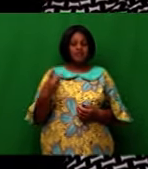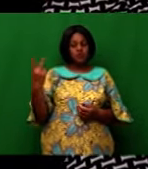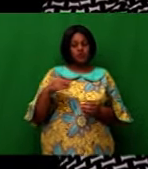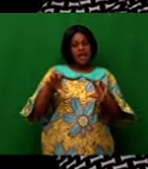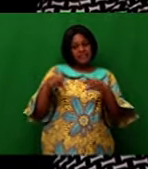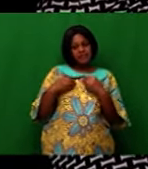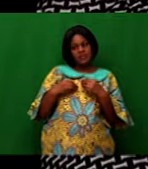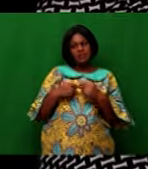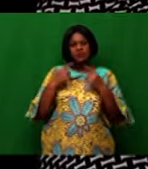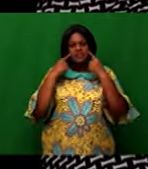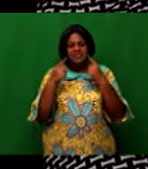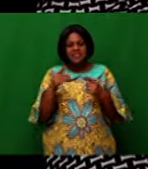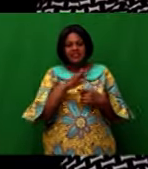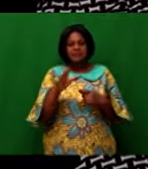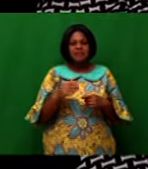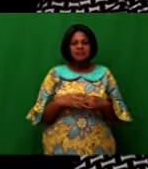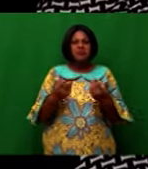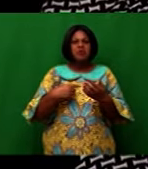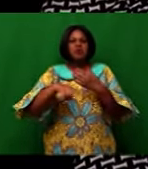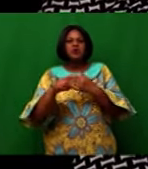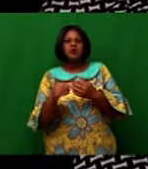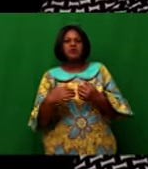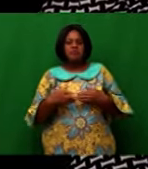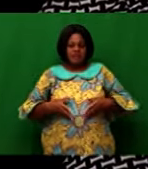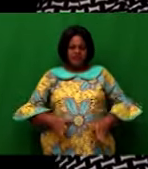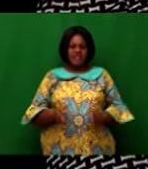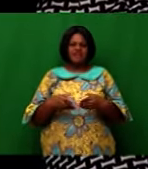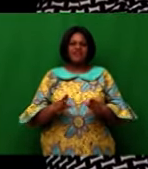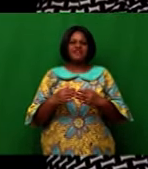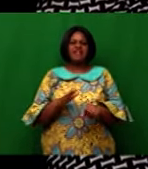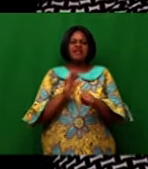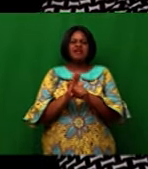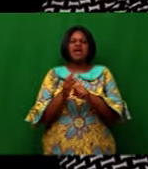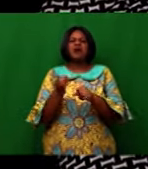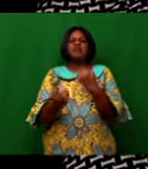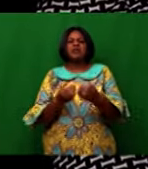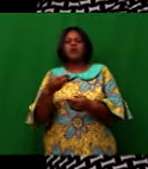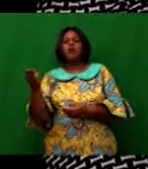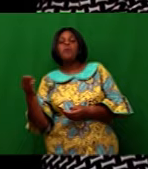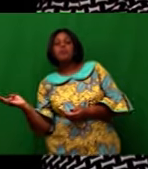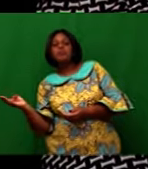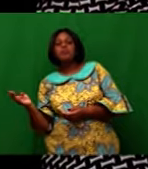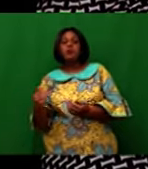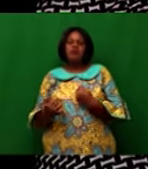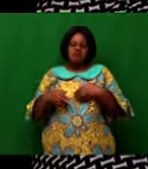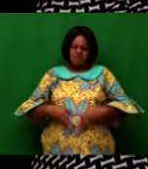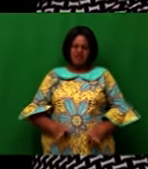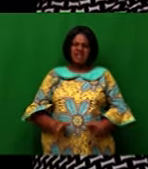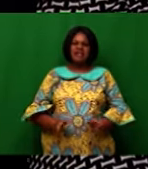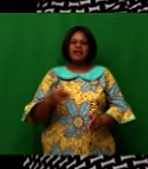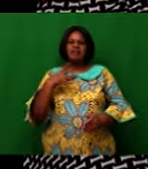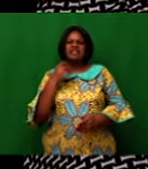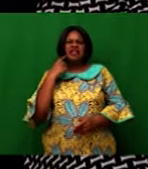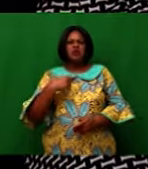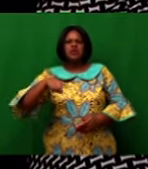kuenda muzvikoro ndovanoti vakarwara vanenge vachingotambura vari mudzimba ndovana vatiri kuona vari vanasikana vanopinda mudzimba muwanano vari vadiki